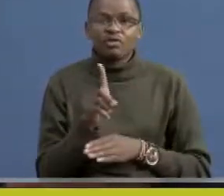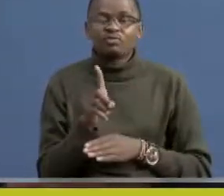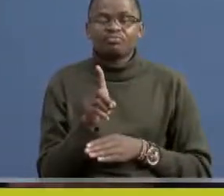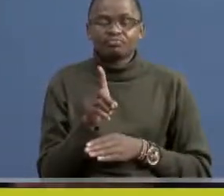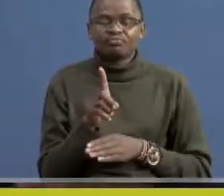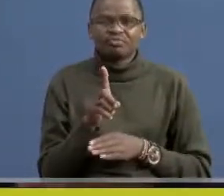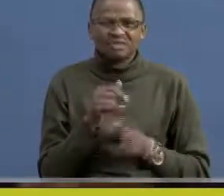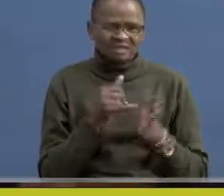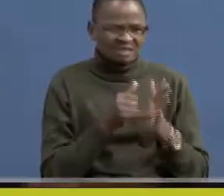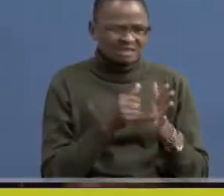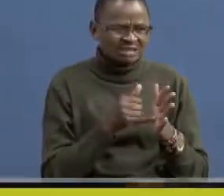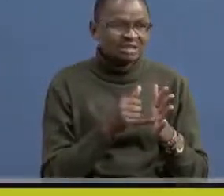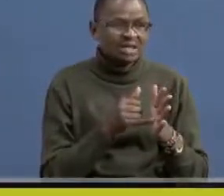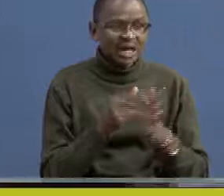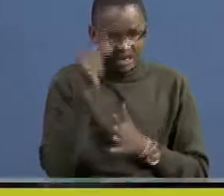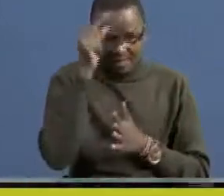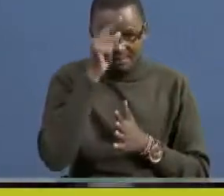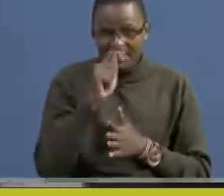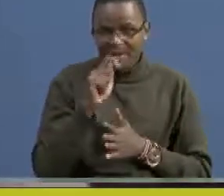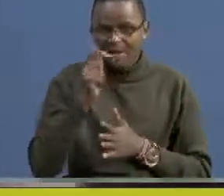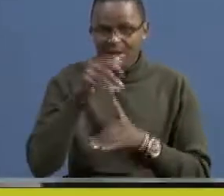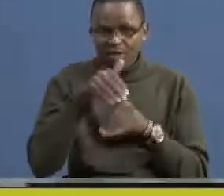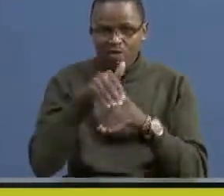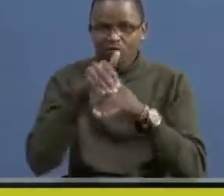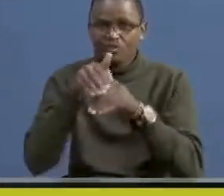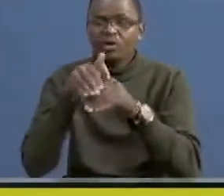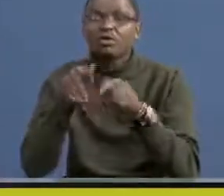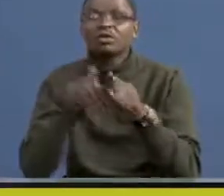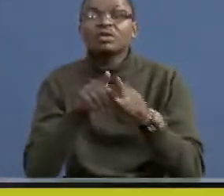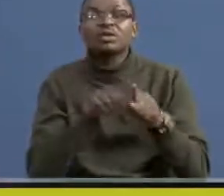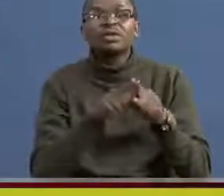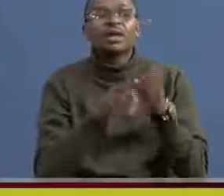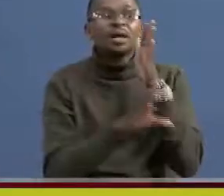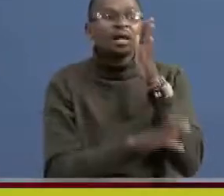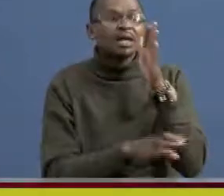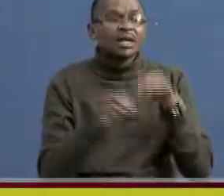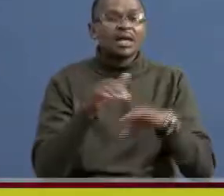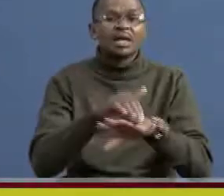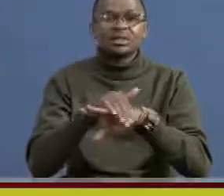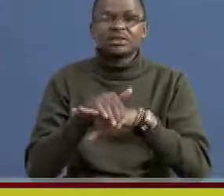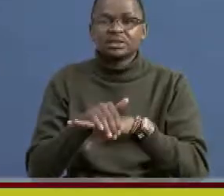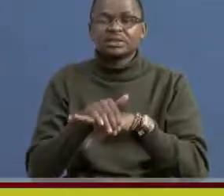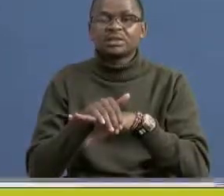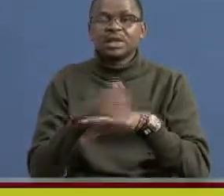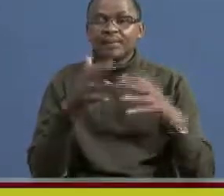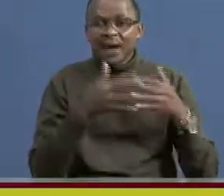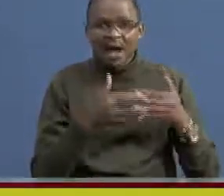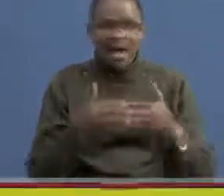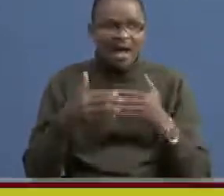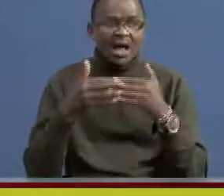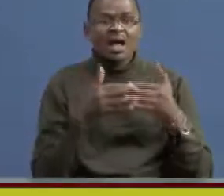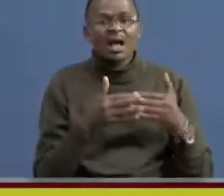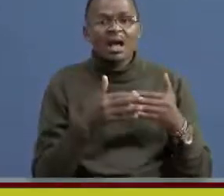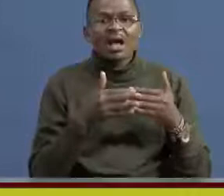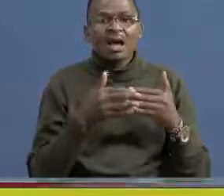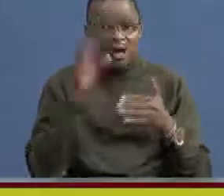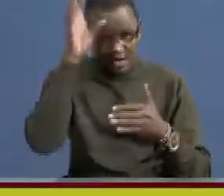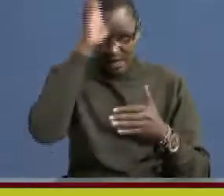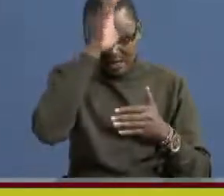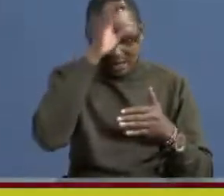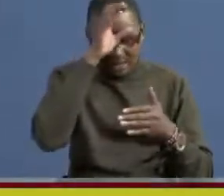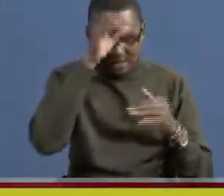nao wanahimiza serikali ya Kenya kufuata katika nyayo za nchi kama Uingereza, Marekani, Canada na New